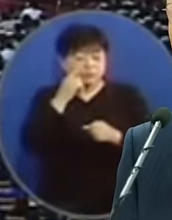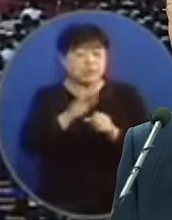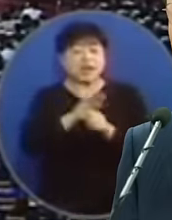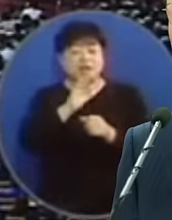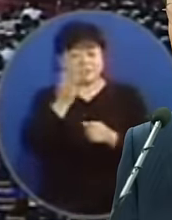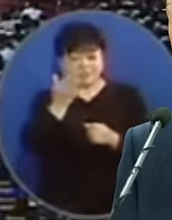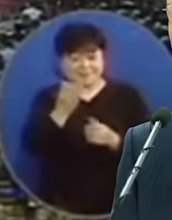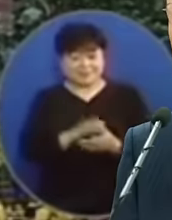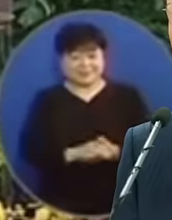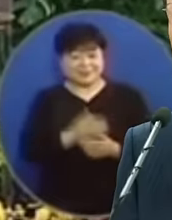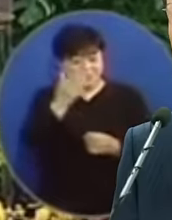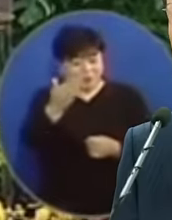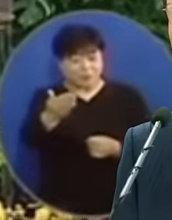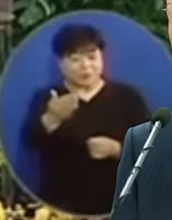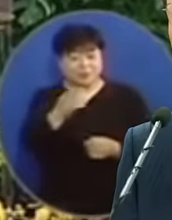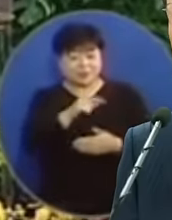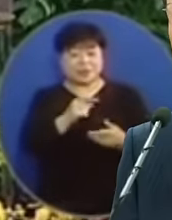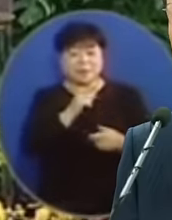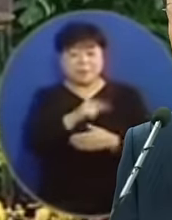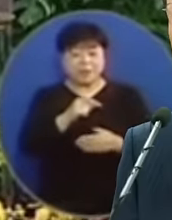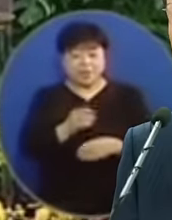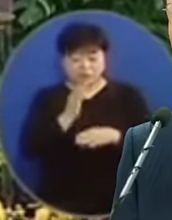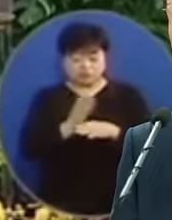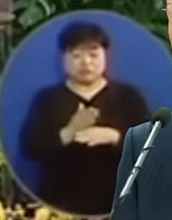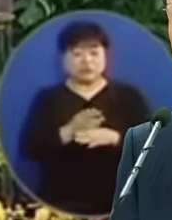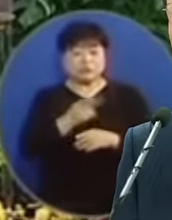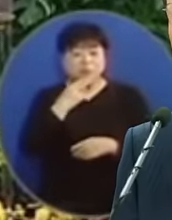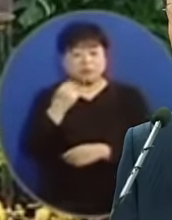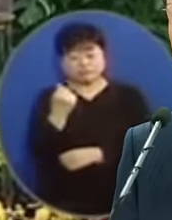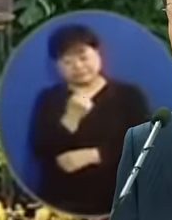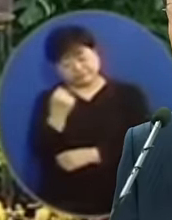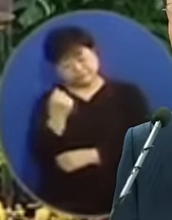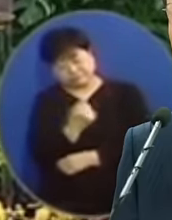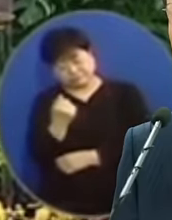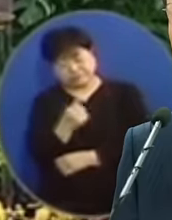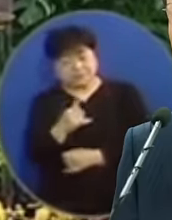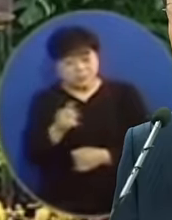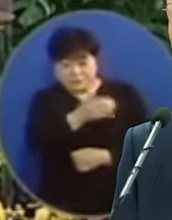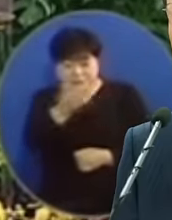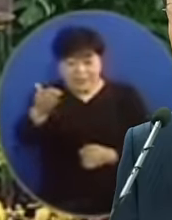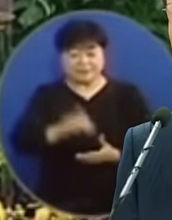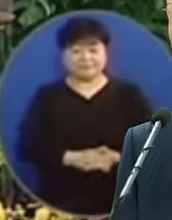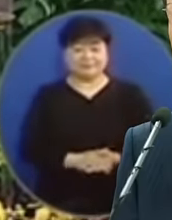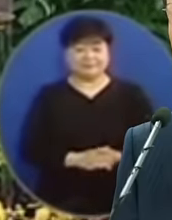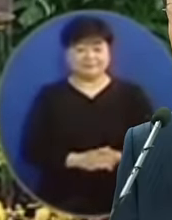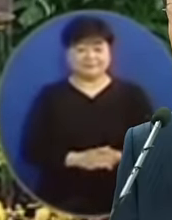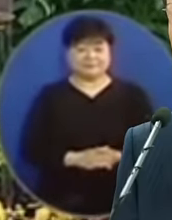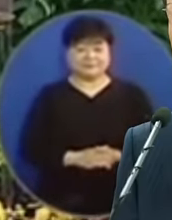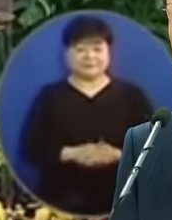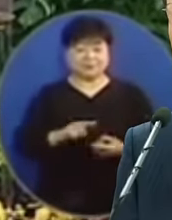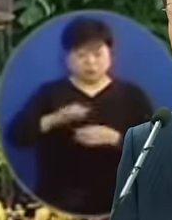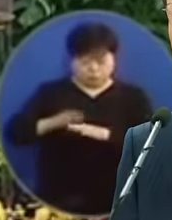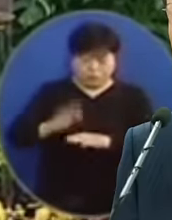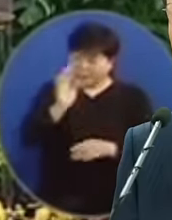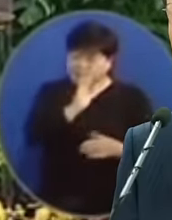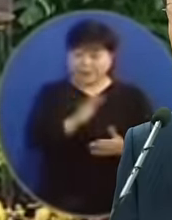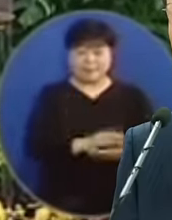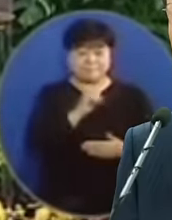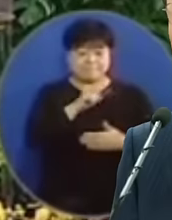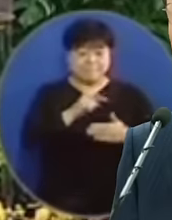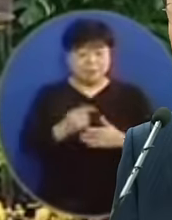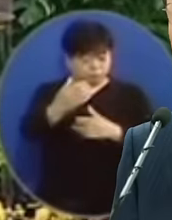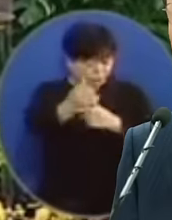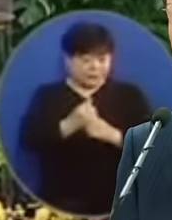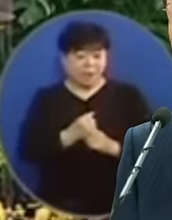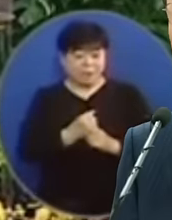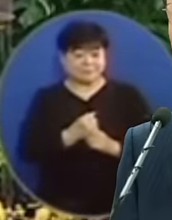됩니다. 여러분 이 가운데 마음의 중심을 잃고 지금 비틀거리고 무너져가는 사람이 있습니까? 그대로 내버려두면 큰일 납니다. 마음을